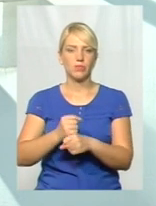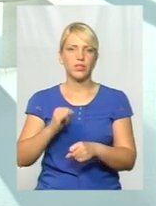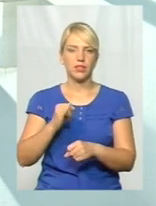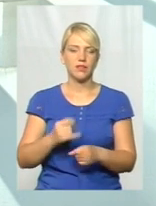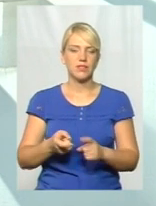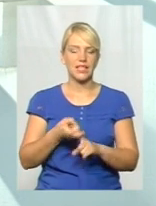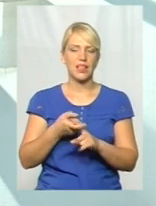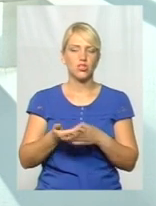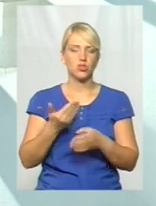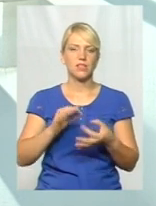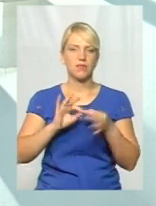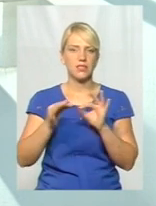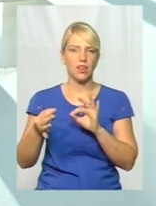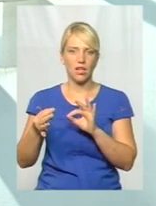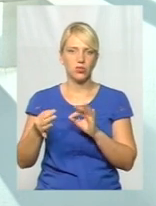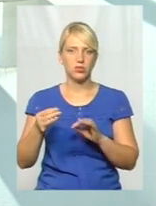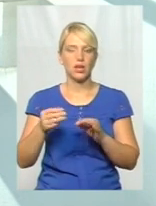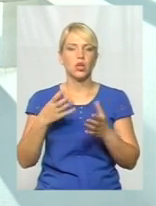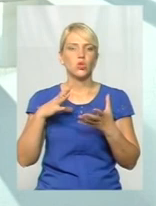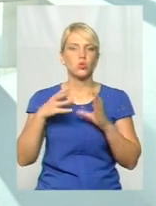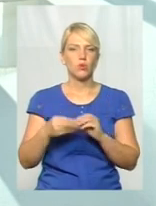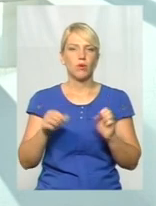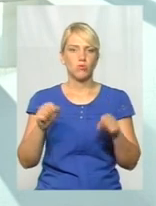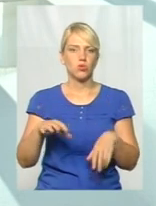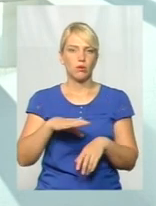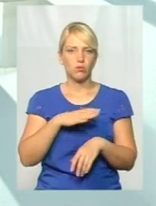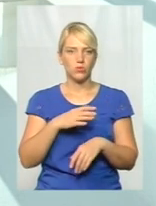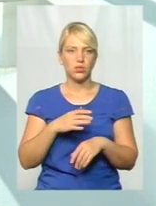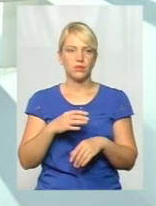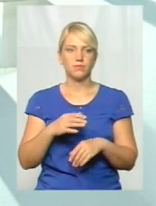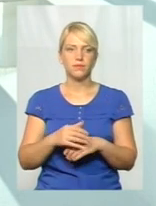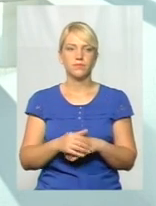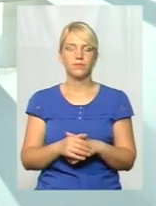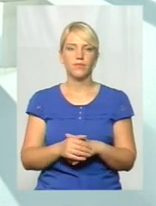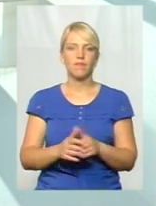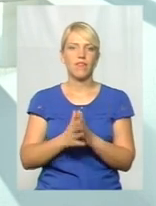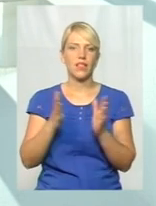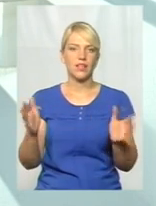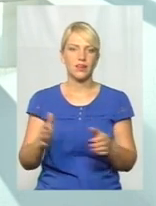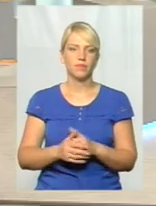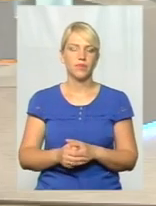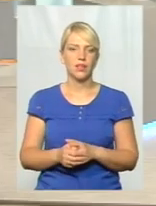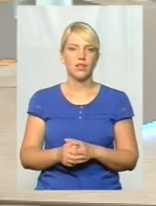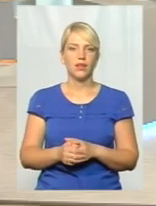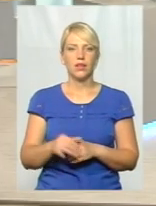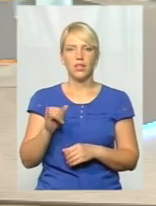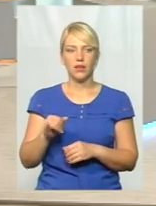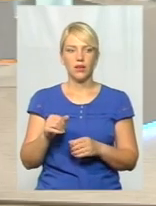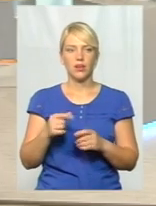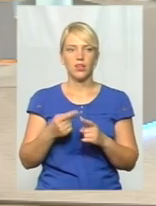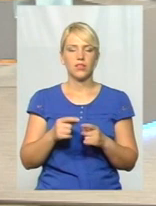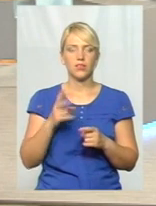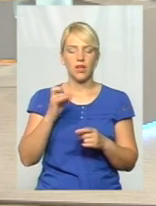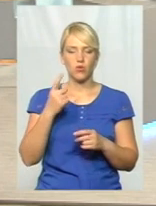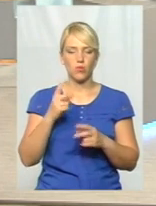залежності від складності сума може бути досить таки велика, скажімо. Ну і напевно ж в одного підприємця може бути